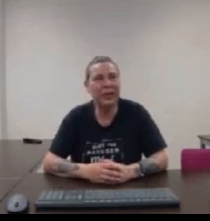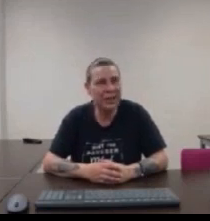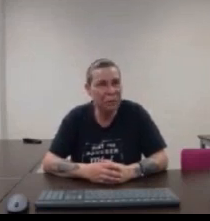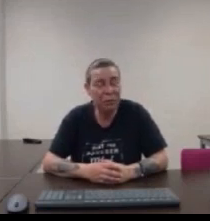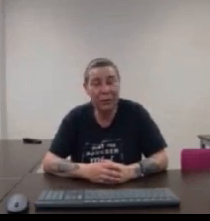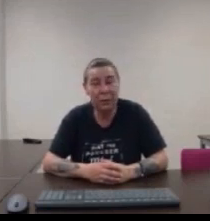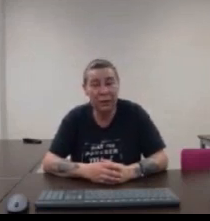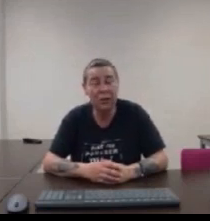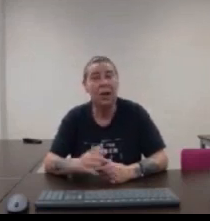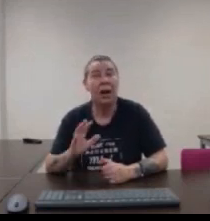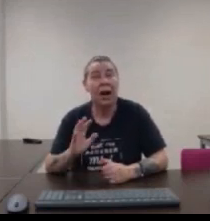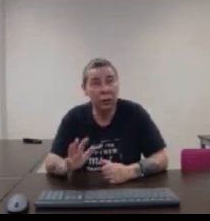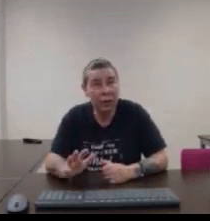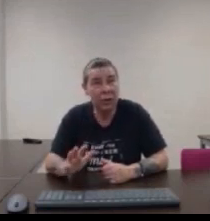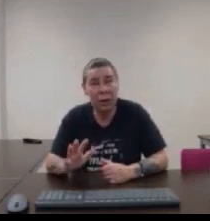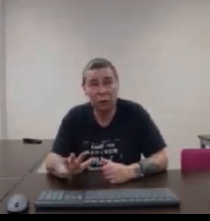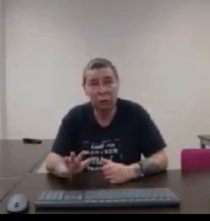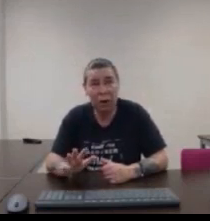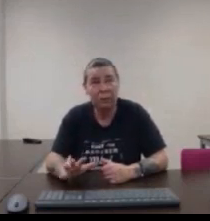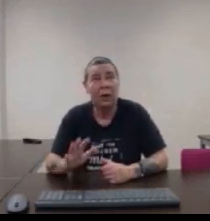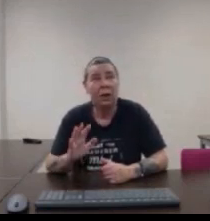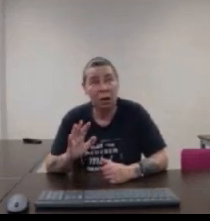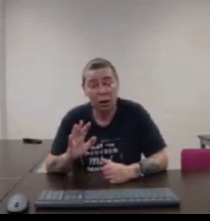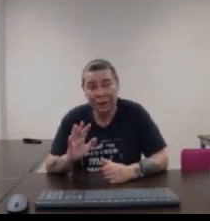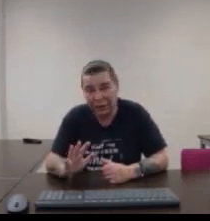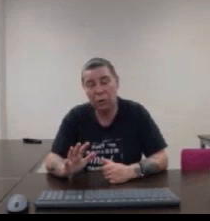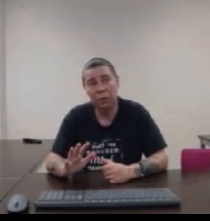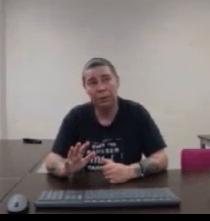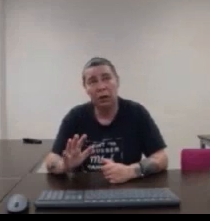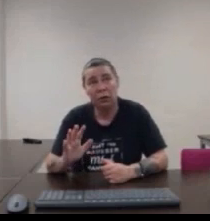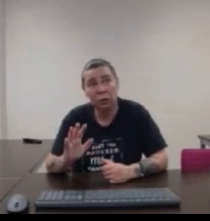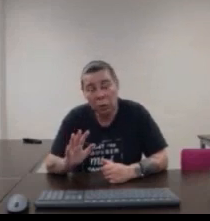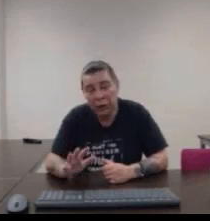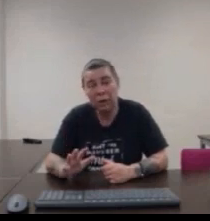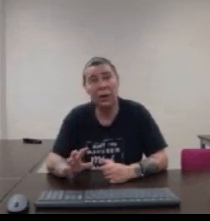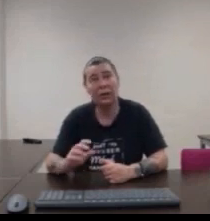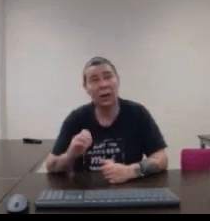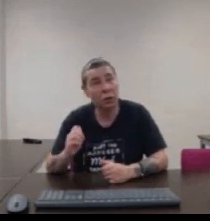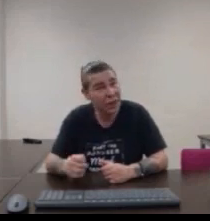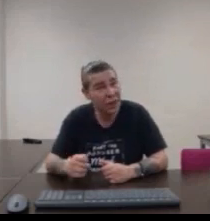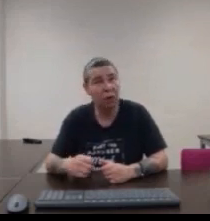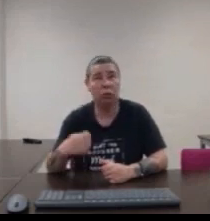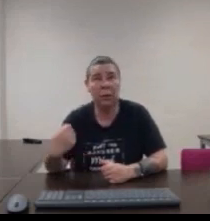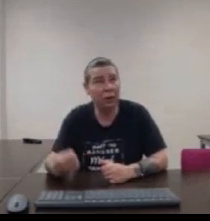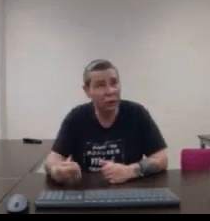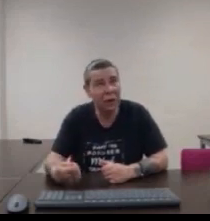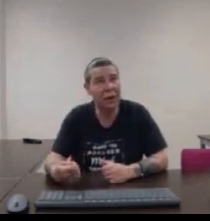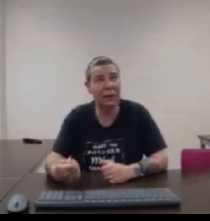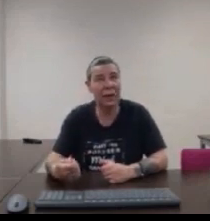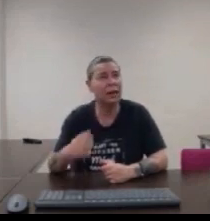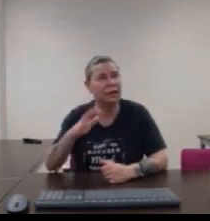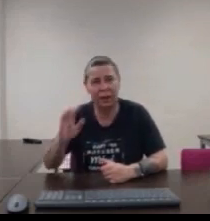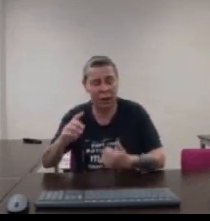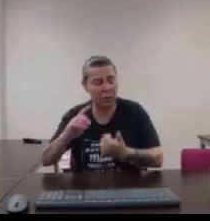sont concernés et qui peuvent passer le message, avant d'acheter quoi que ce soit, testez-le. Demandez à un commercial de venir, de vous présenter